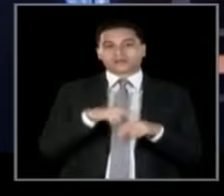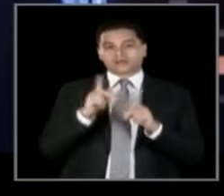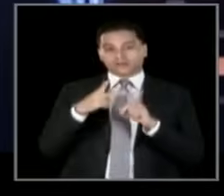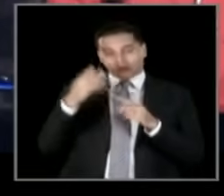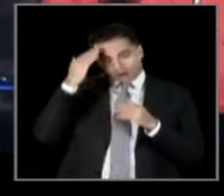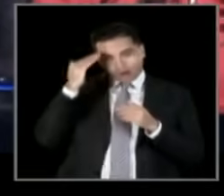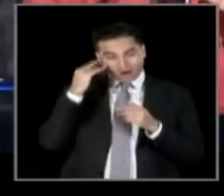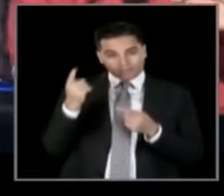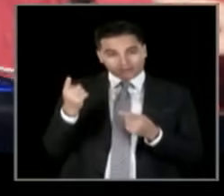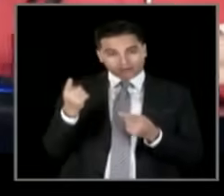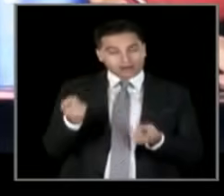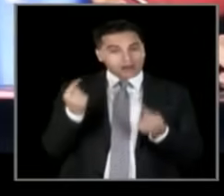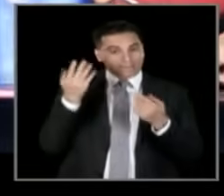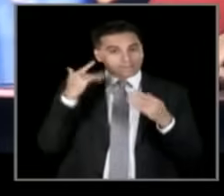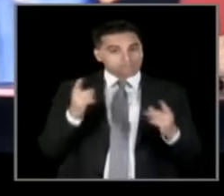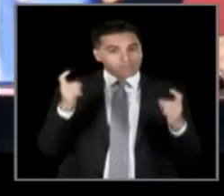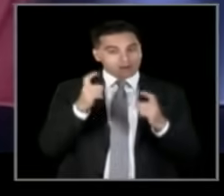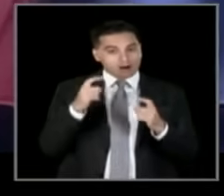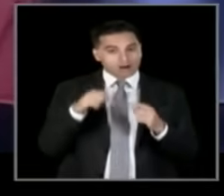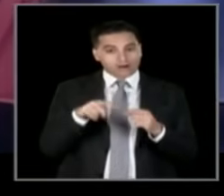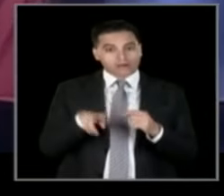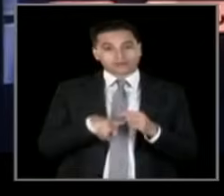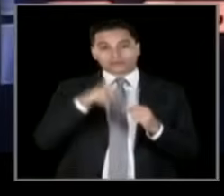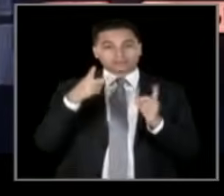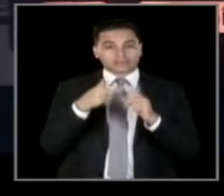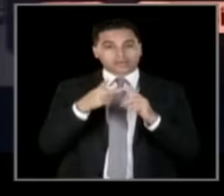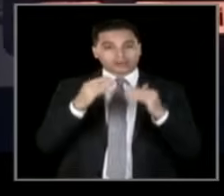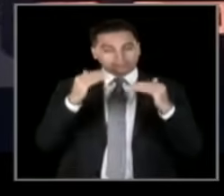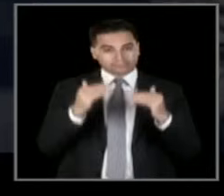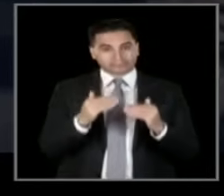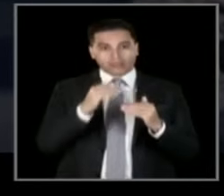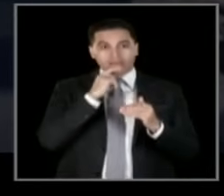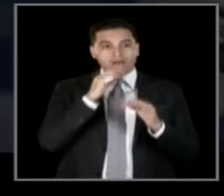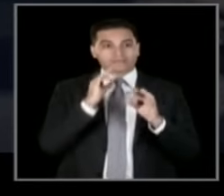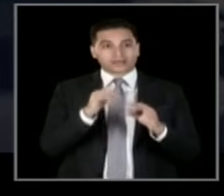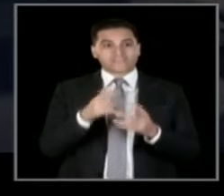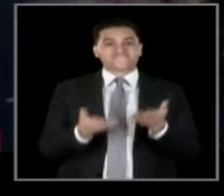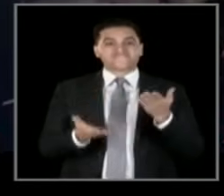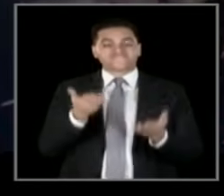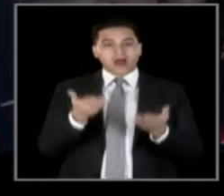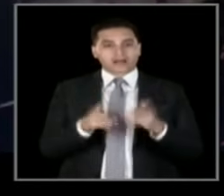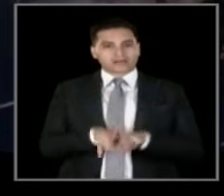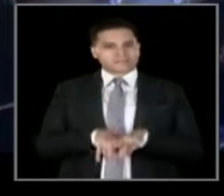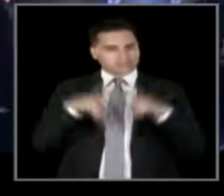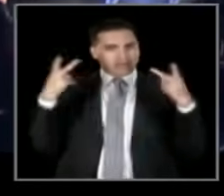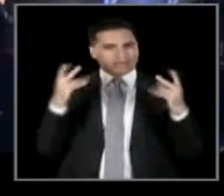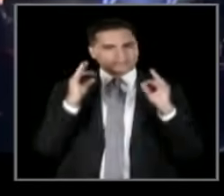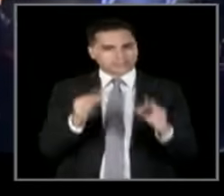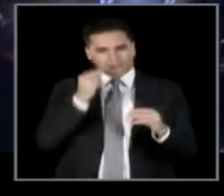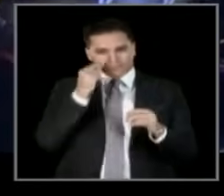راهبات الأرمن في المباراة الأولى غير راهبات الأرمن في المباراة الثانية، فرق المستوى مش